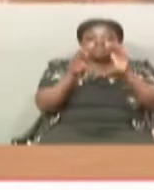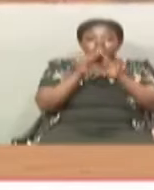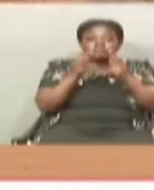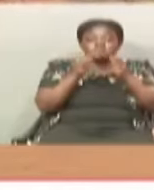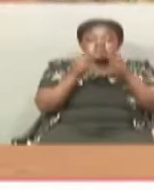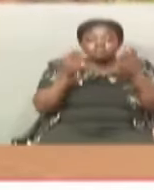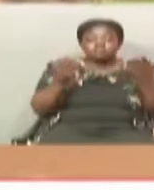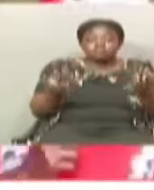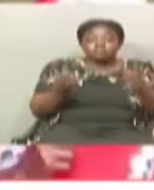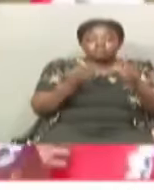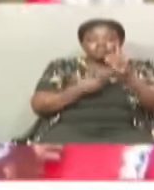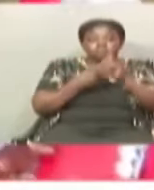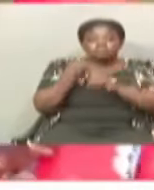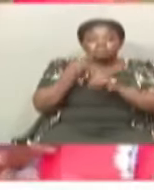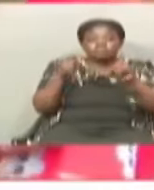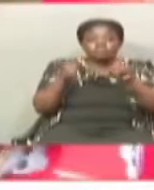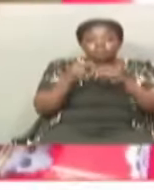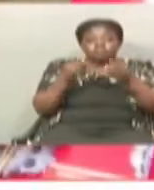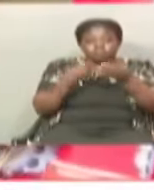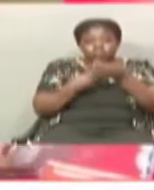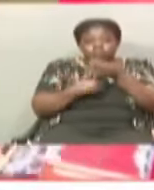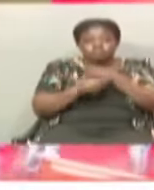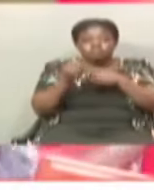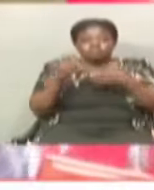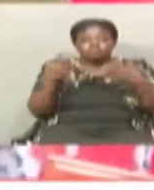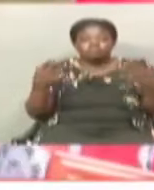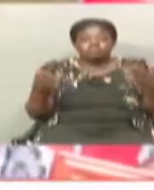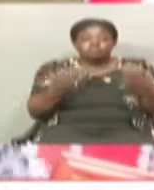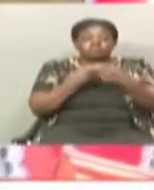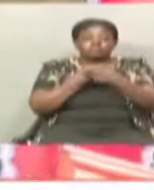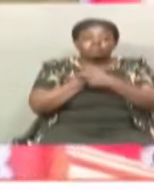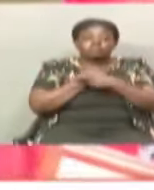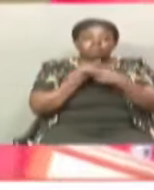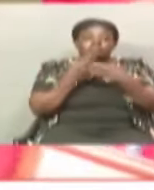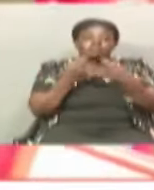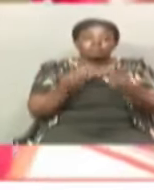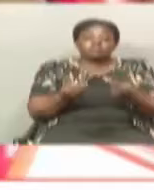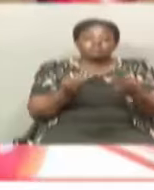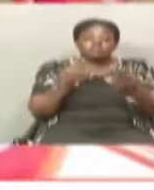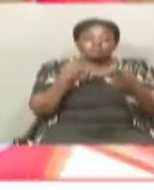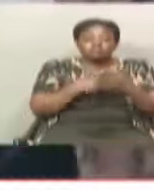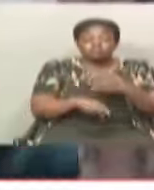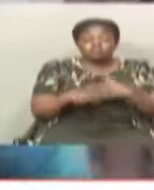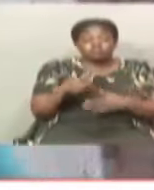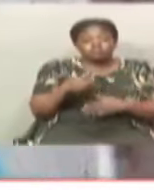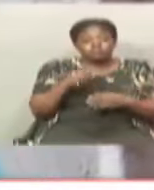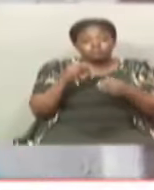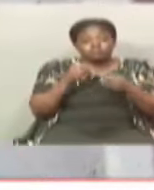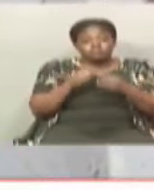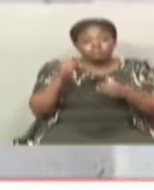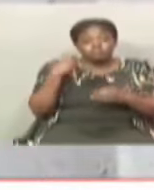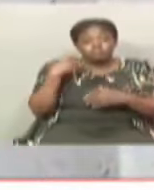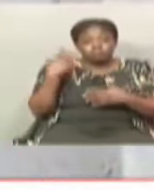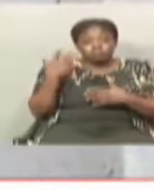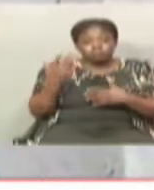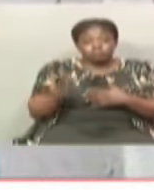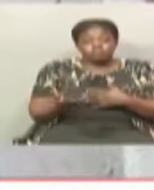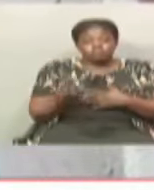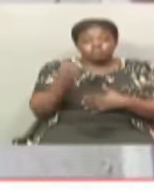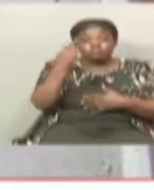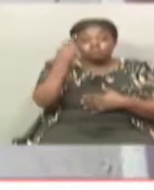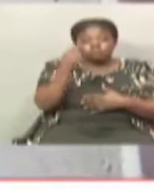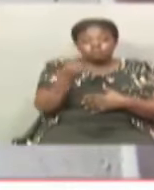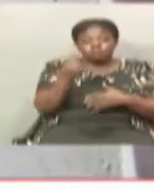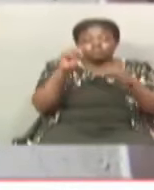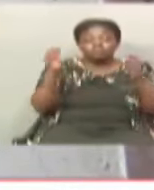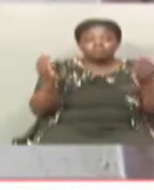egyali egyabapangisa najja atundibwa era nga abooluganda bakisa ku Ssentongo. Omwana ku nsi alikogu